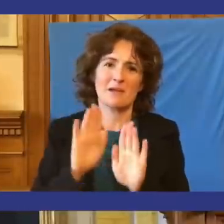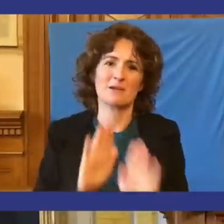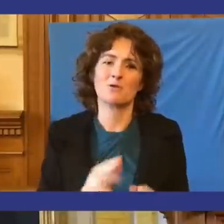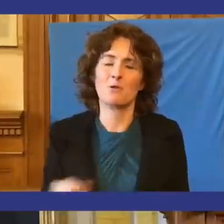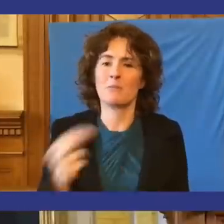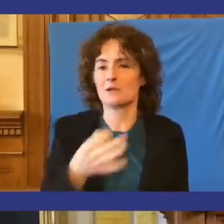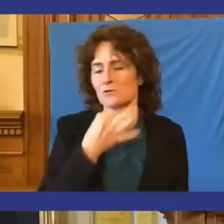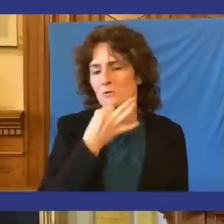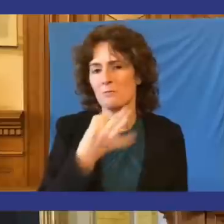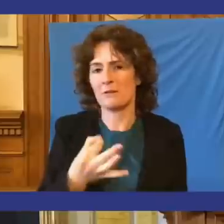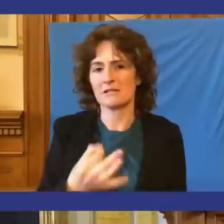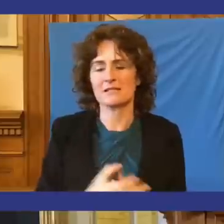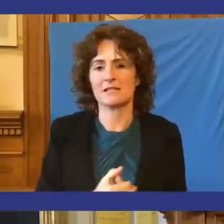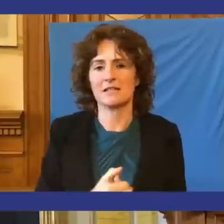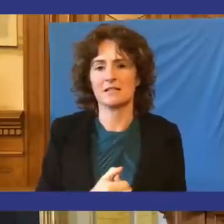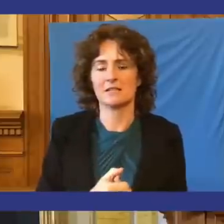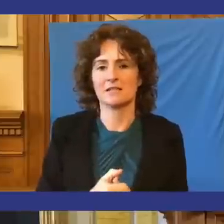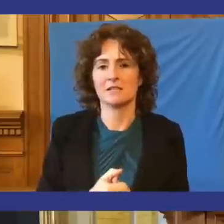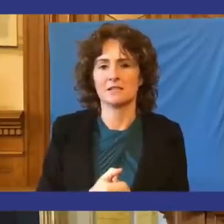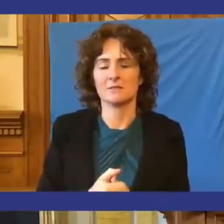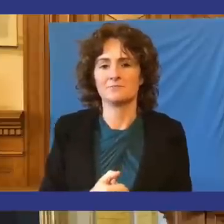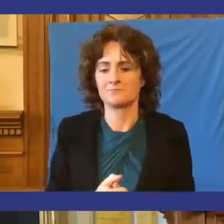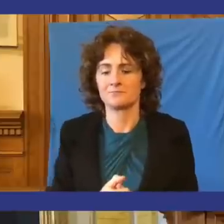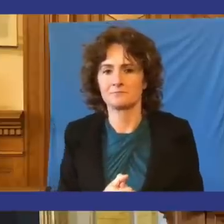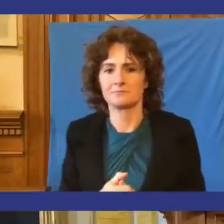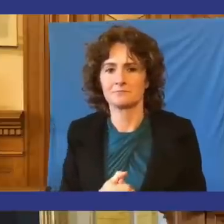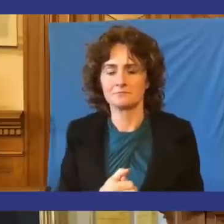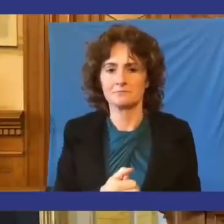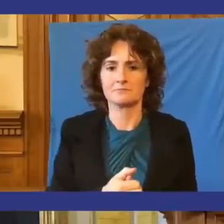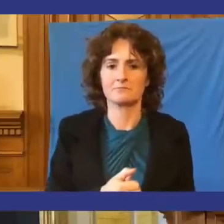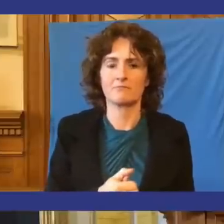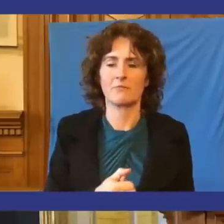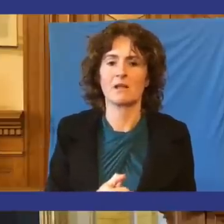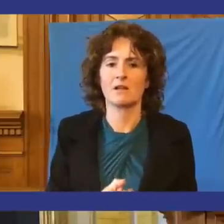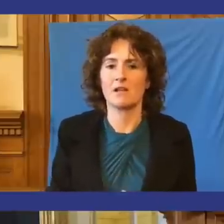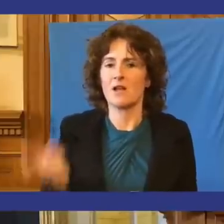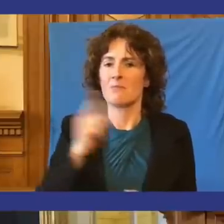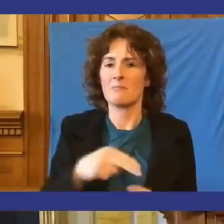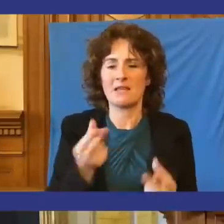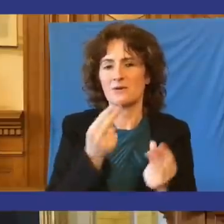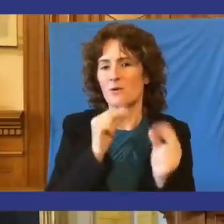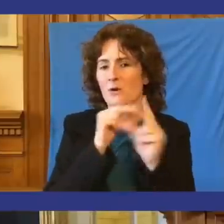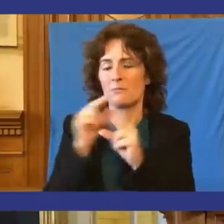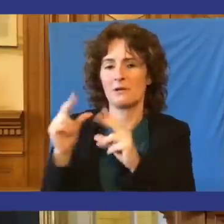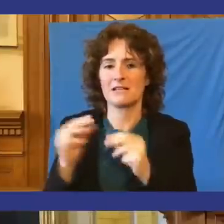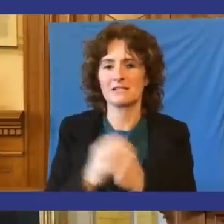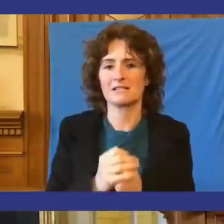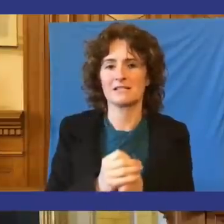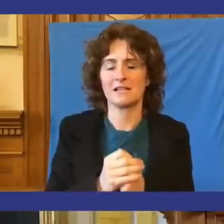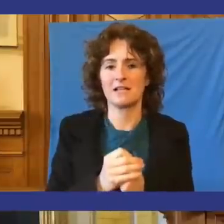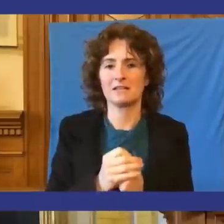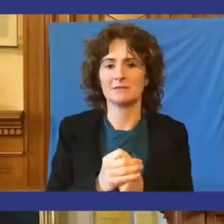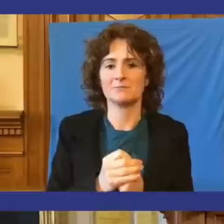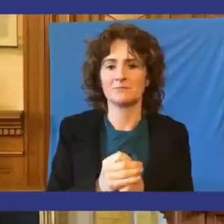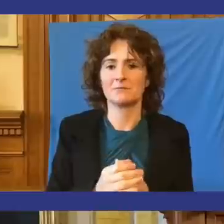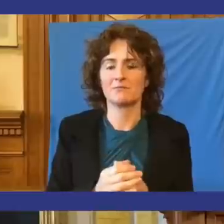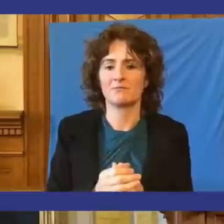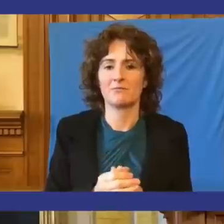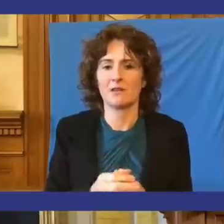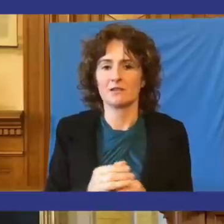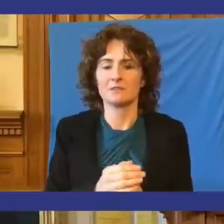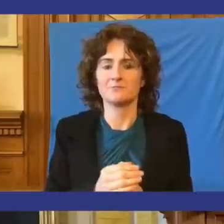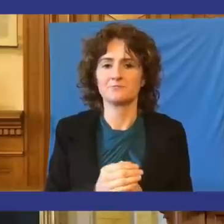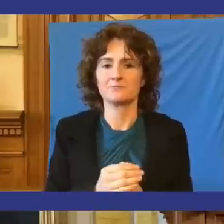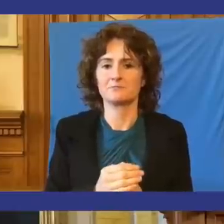Fanni nevét polgármester úrtól csupán a közgyűlés előtti napon kaptam meg. Hát akkor de miről beszélünk, hogy nem adott jelöltet? Itt levelet... írja, hogy előző nap ezt Tatár a